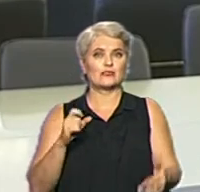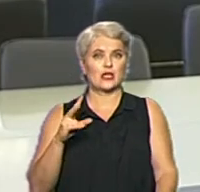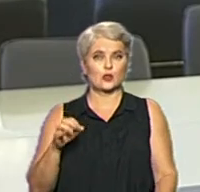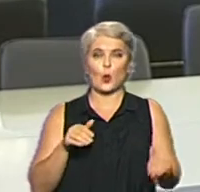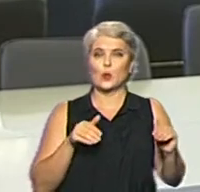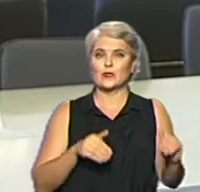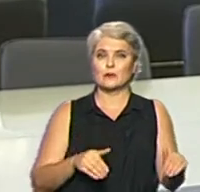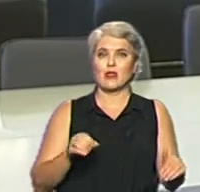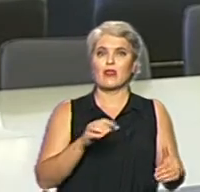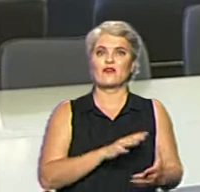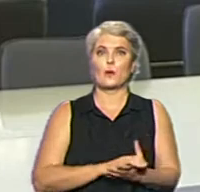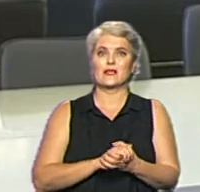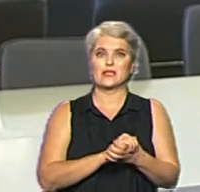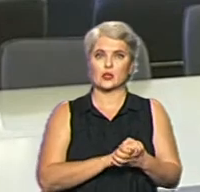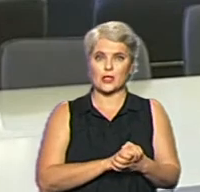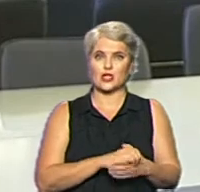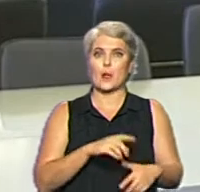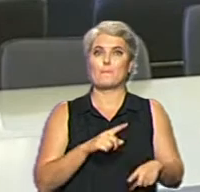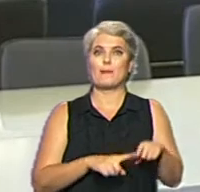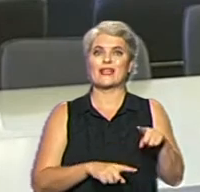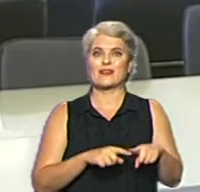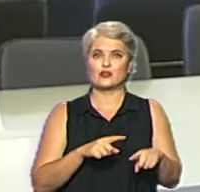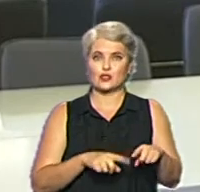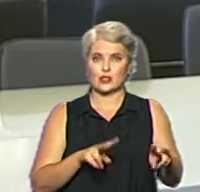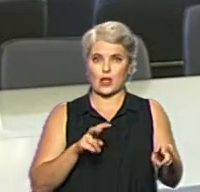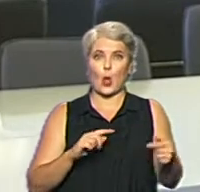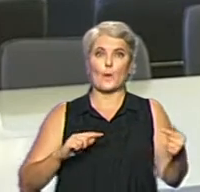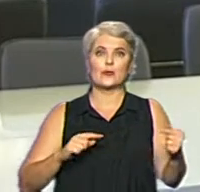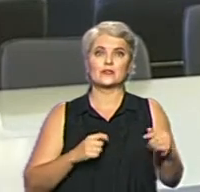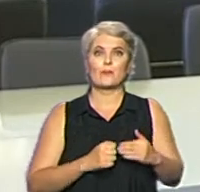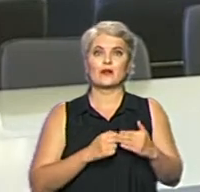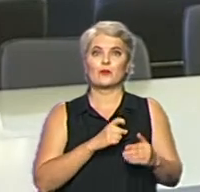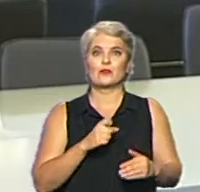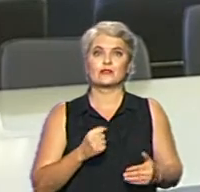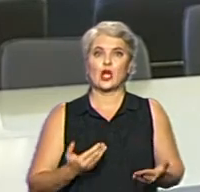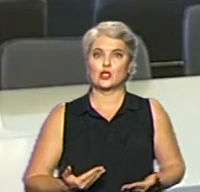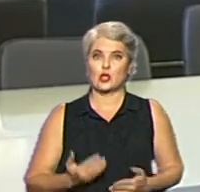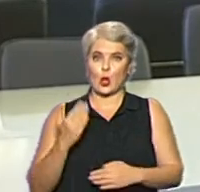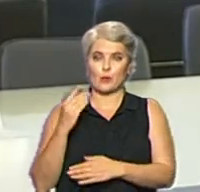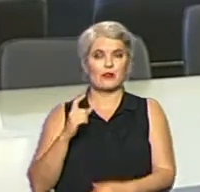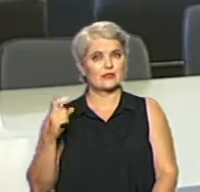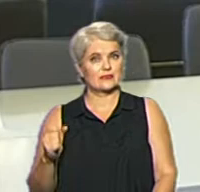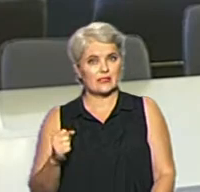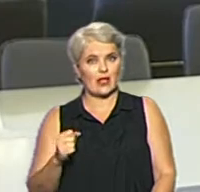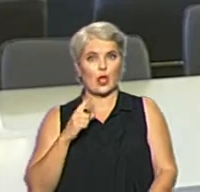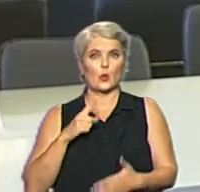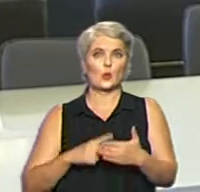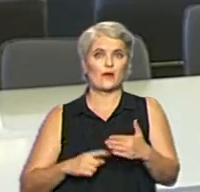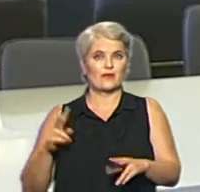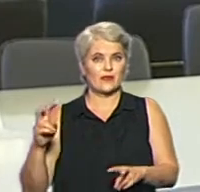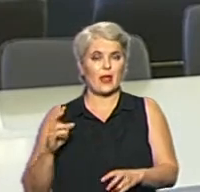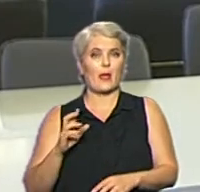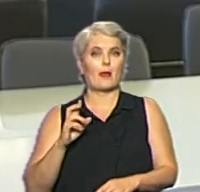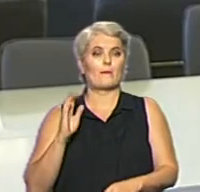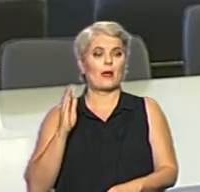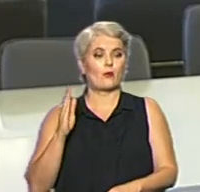«Європейська солідарність», також «Батьківщина», «Опозиційна платформа за життя» також голосувала за, «Довіра», «За майбутнє», ну а проти, це єдина